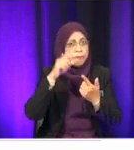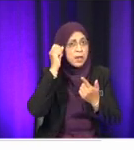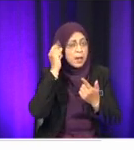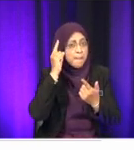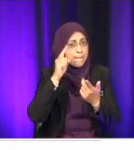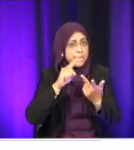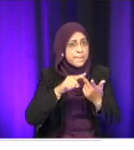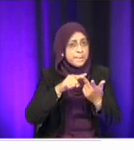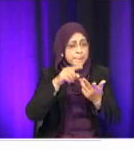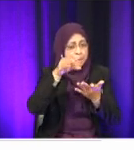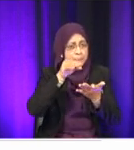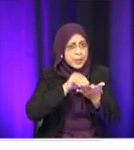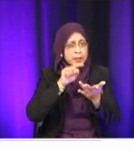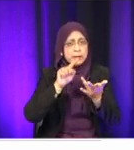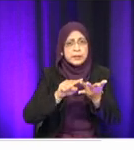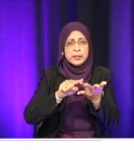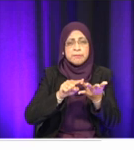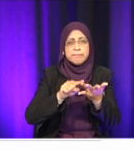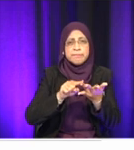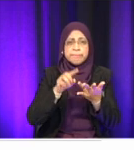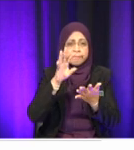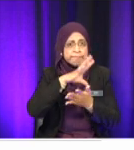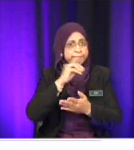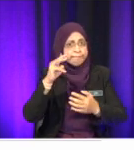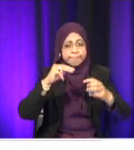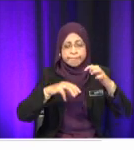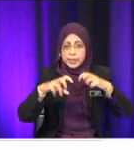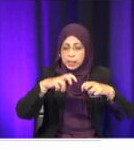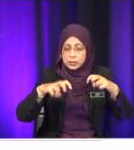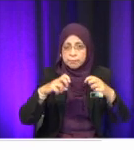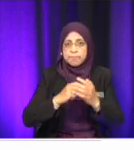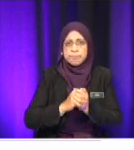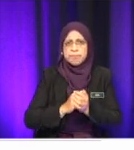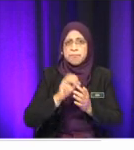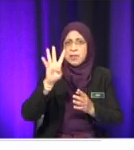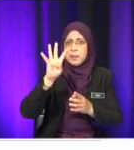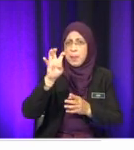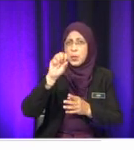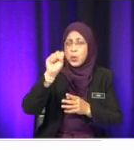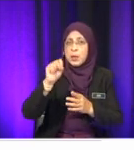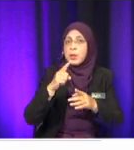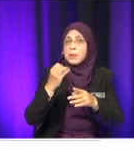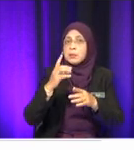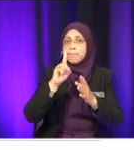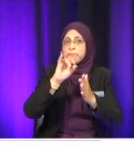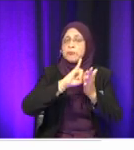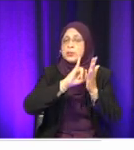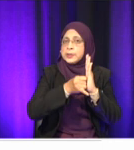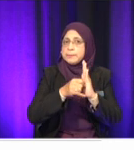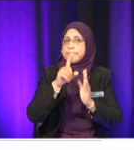mengaplikasi dan juga menganalisis masa diberikan adalah satu jam saja dan